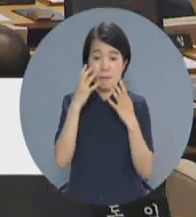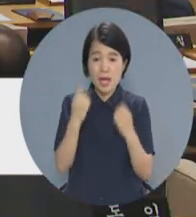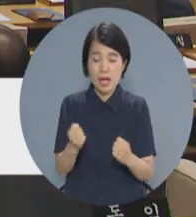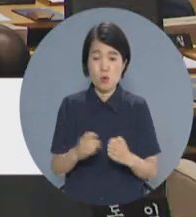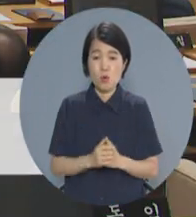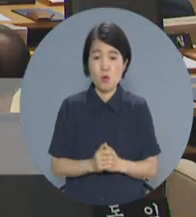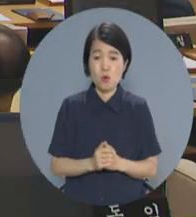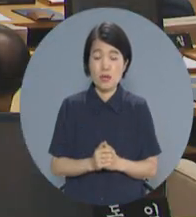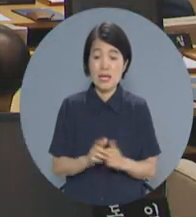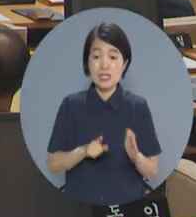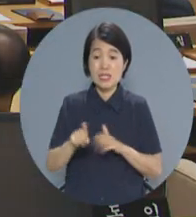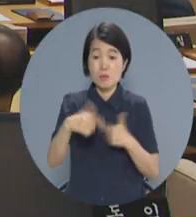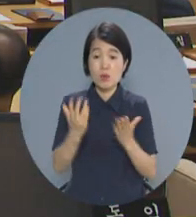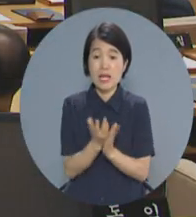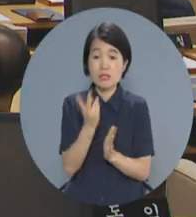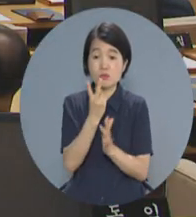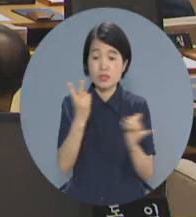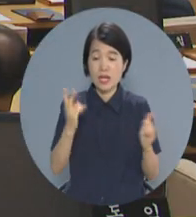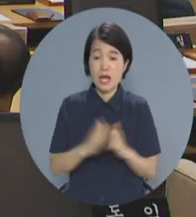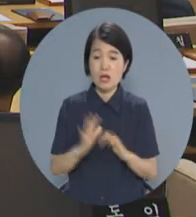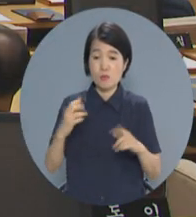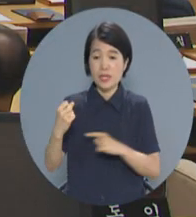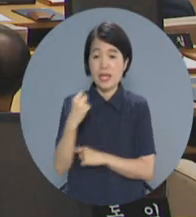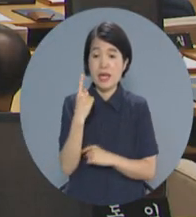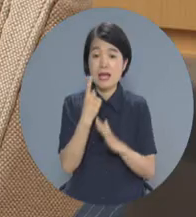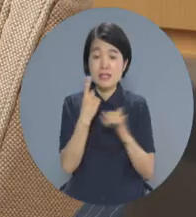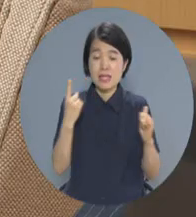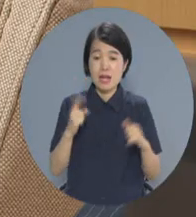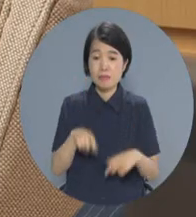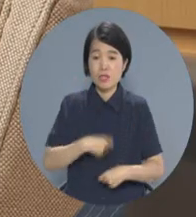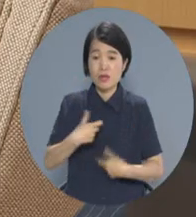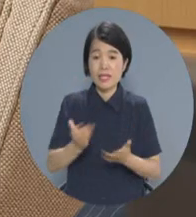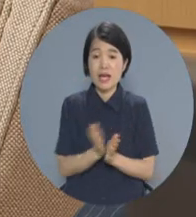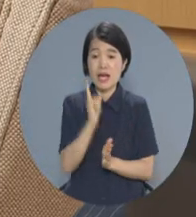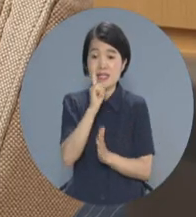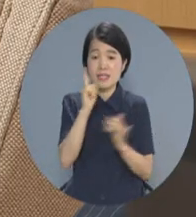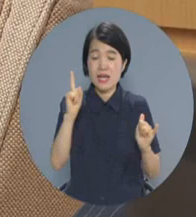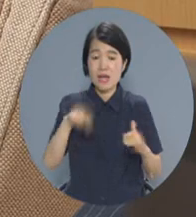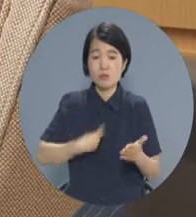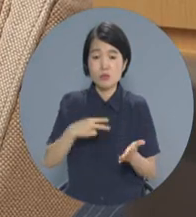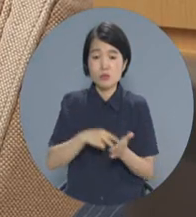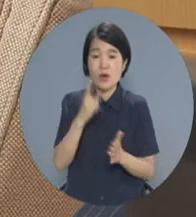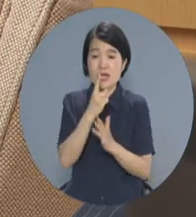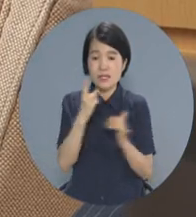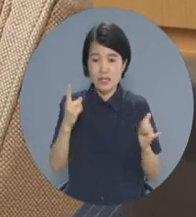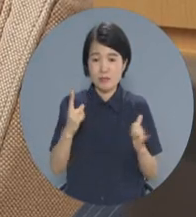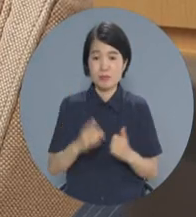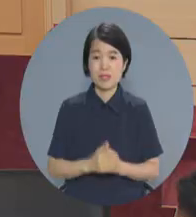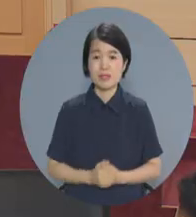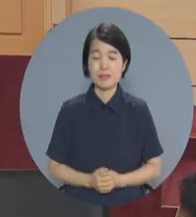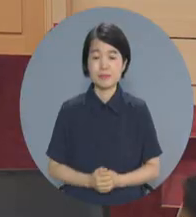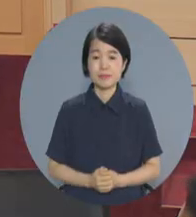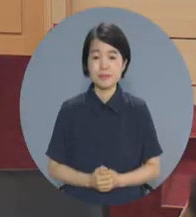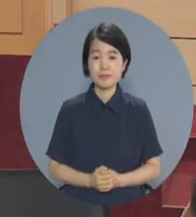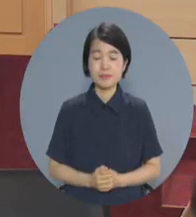많고 진보당 2명, 국민의힘 1명, 정의당 1명, 무소속 1명으로